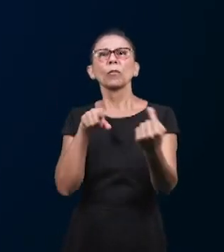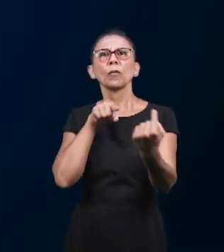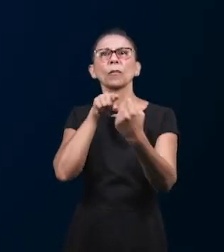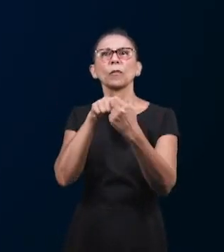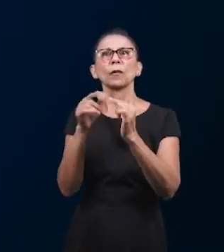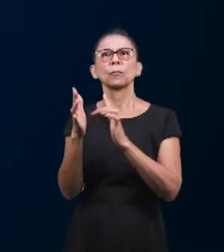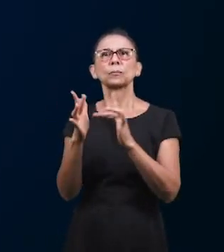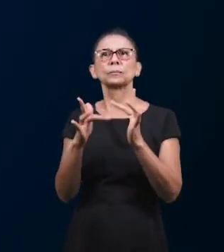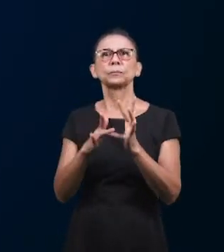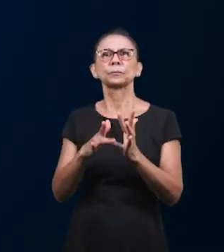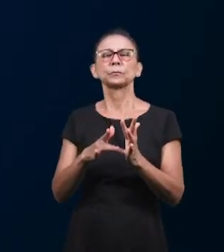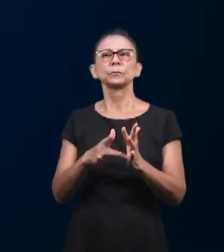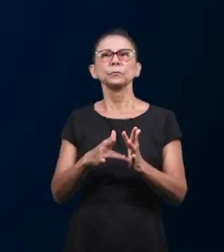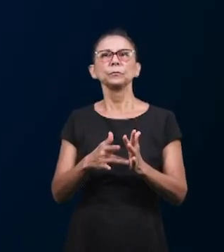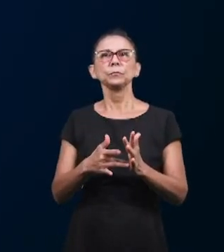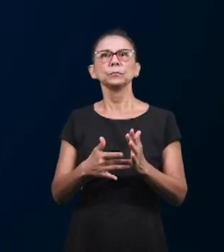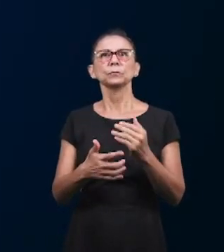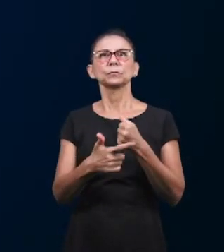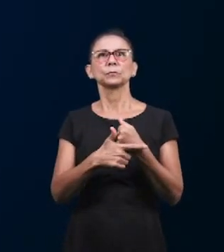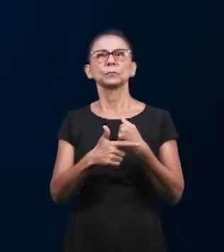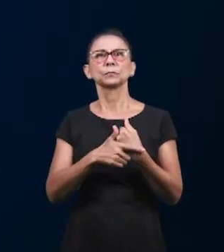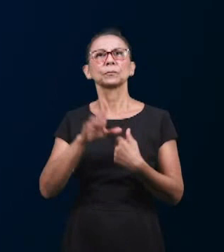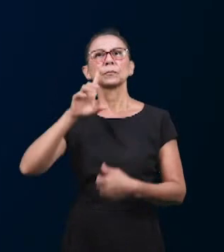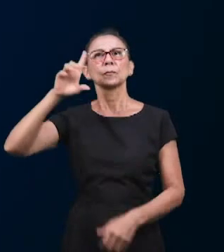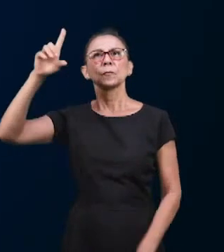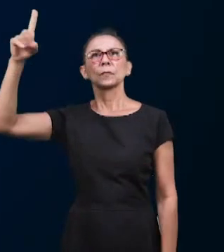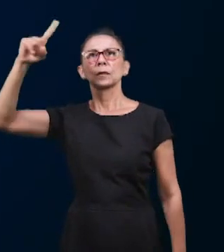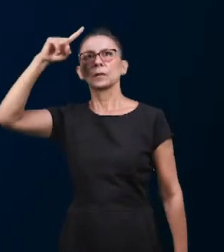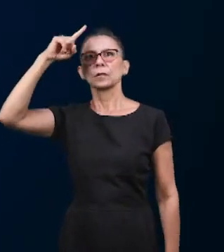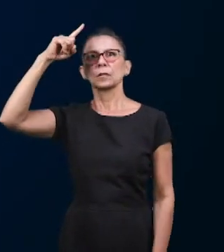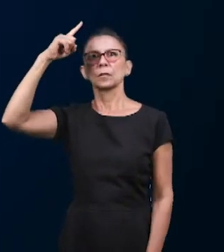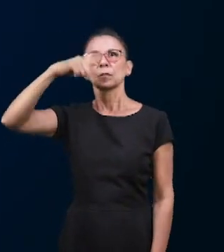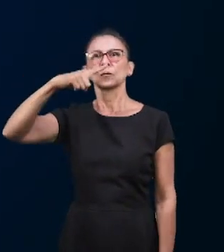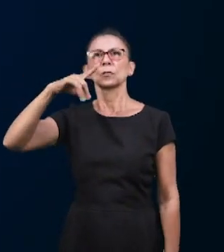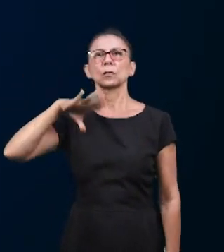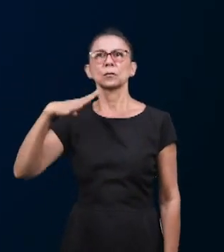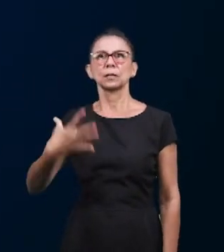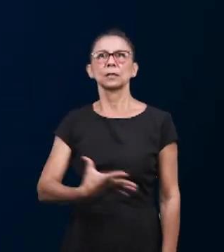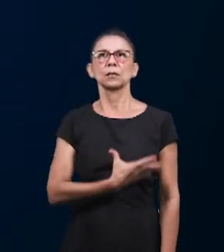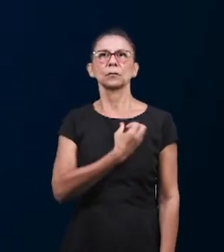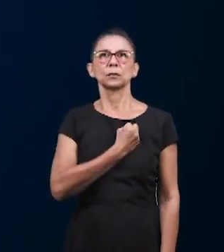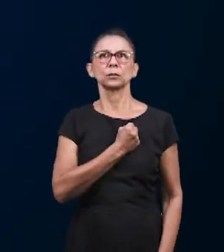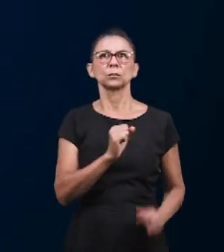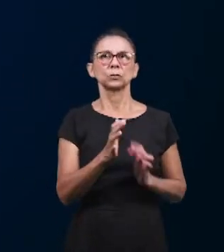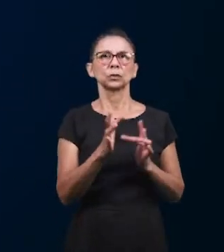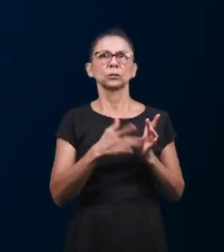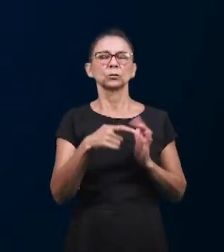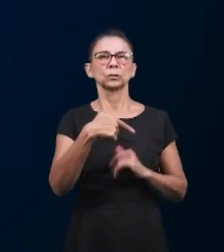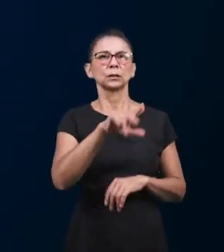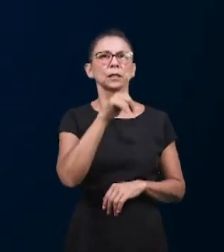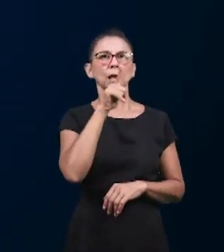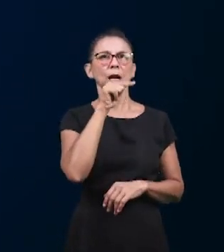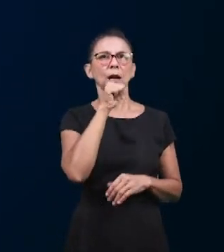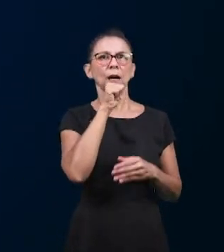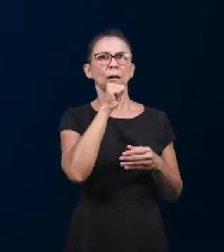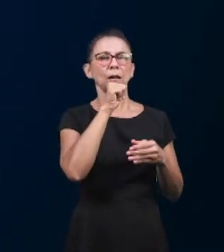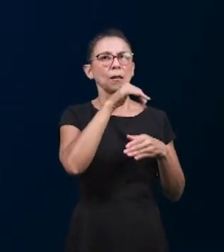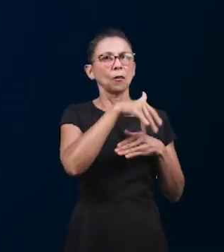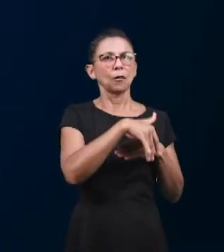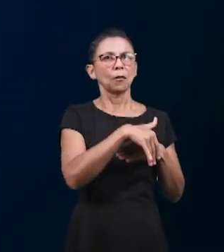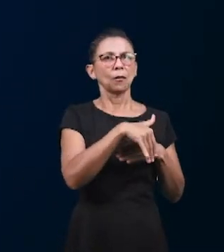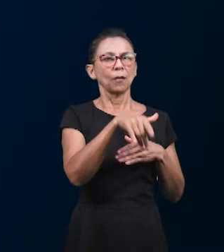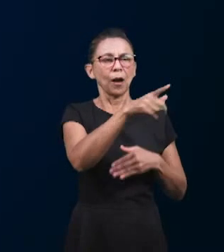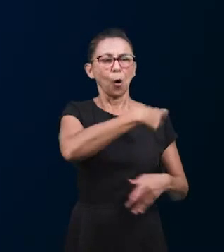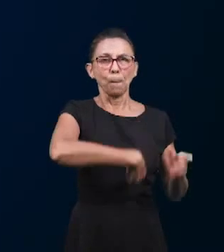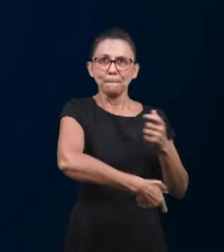pozzo della città di Sicar. Il suo obiettivo era raggiungere la donna samaritana di offrire a lei l'acqua della vita